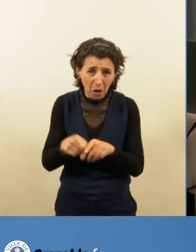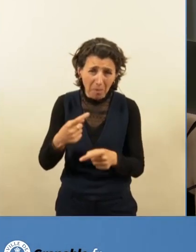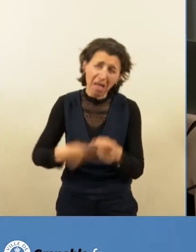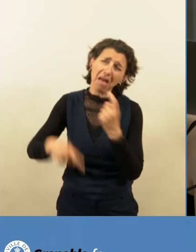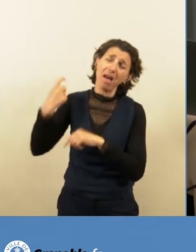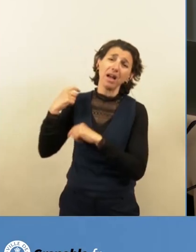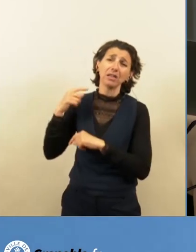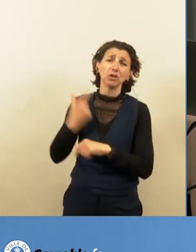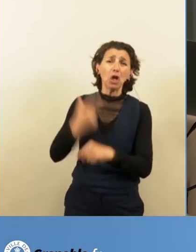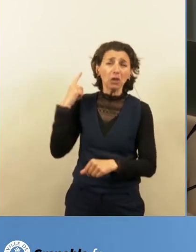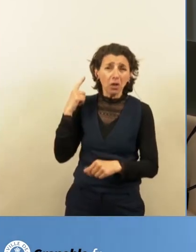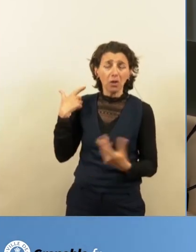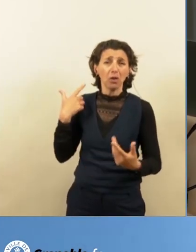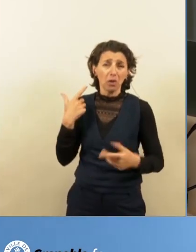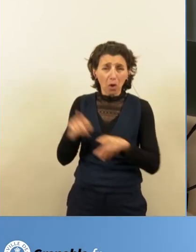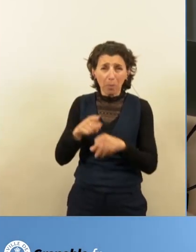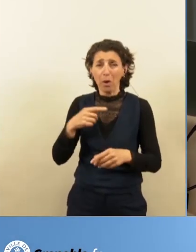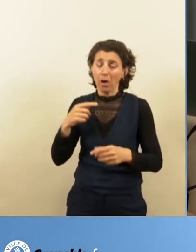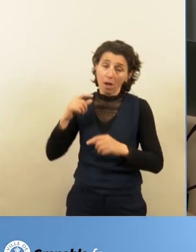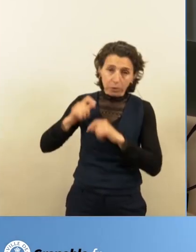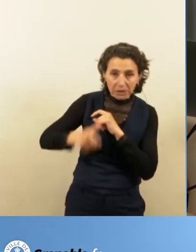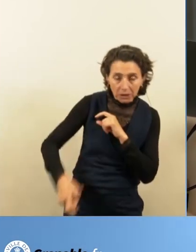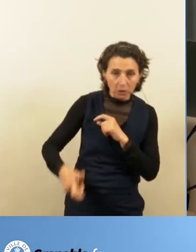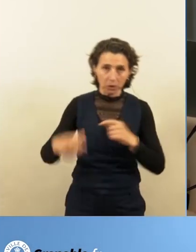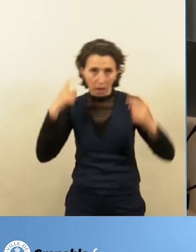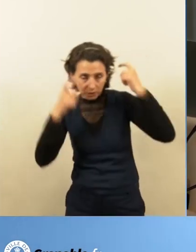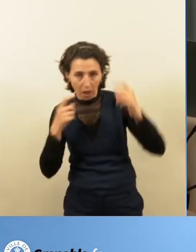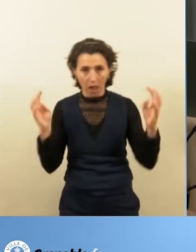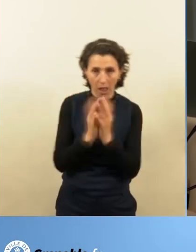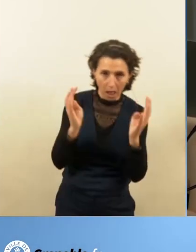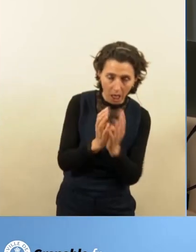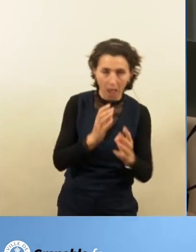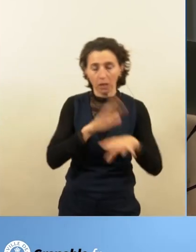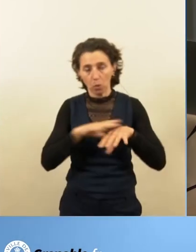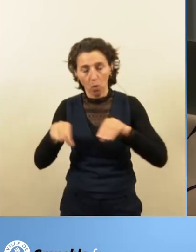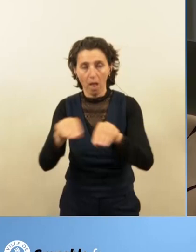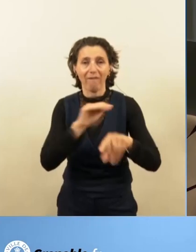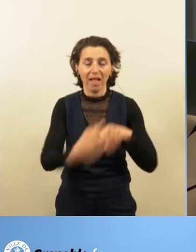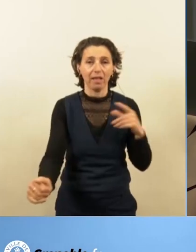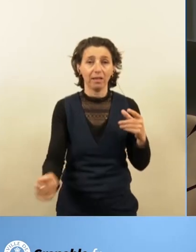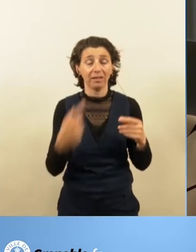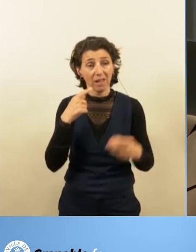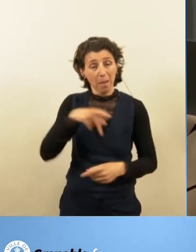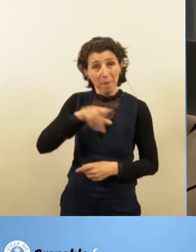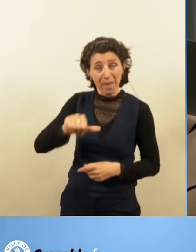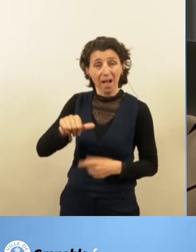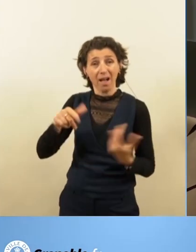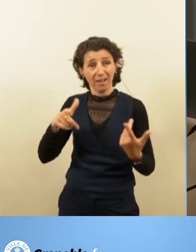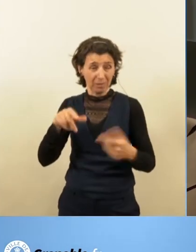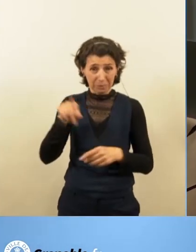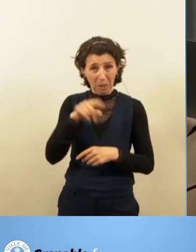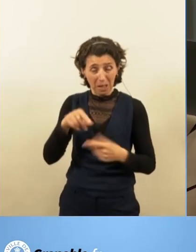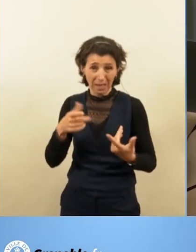concertation et d'élaboration ça veut dire qu'en attaquant ce PPA que vous jugez insuffisant nous reperdons collectivement deux ans